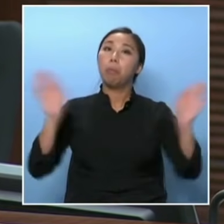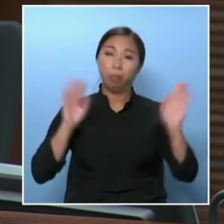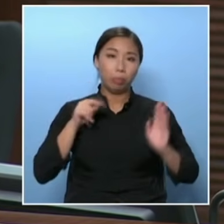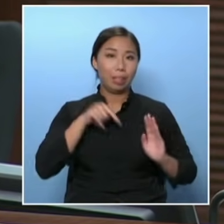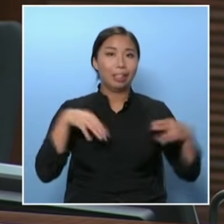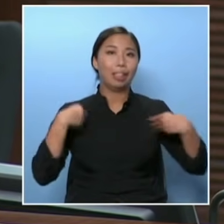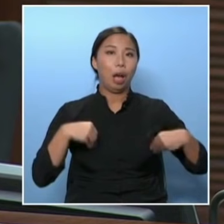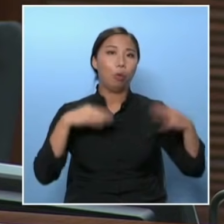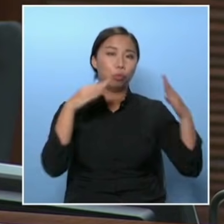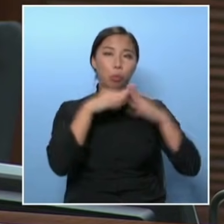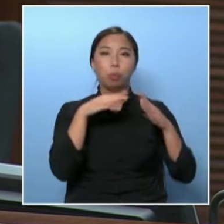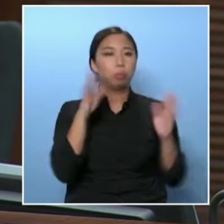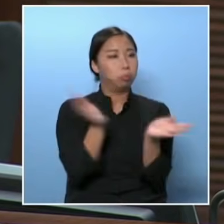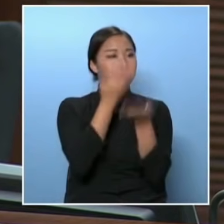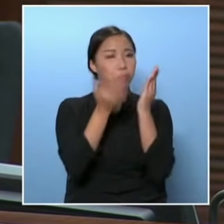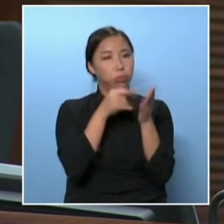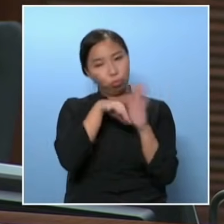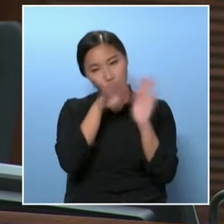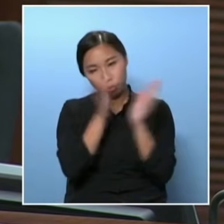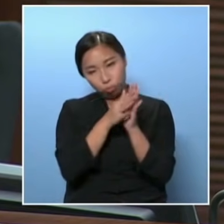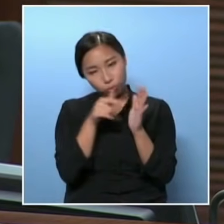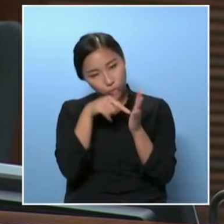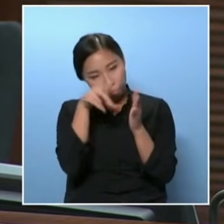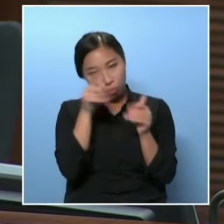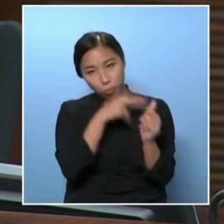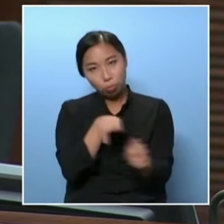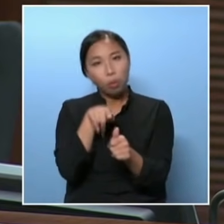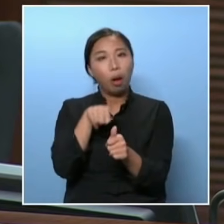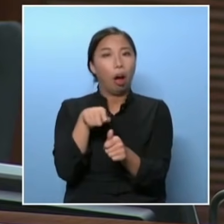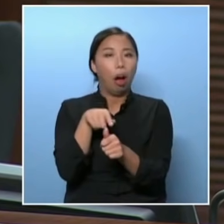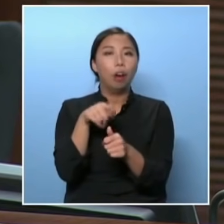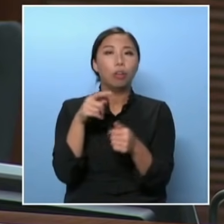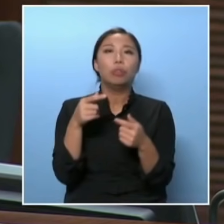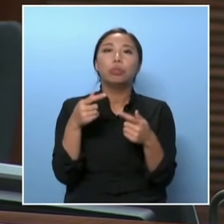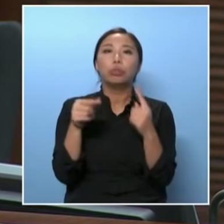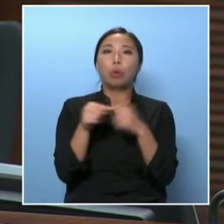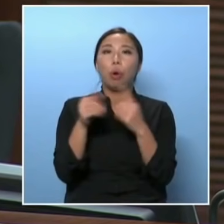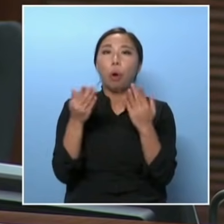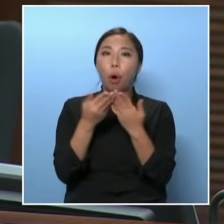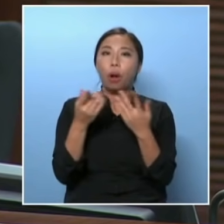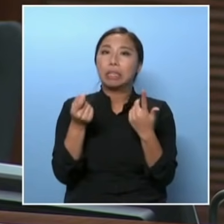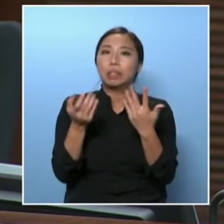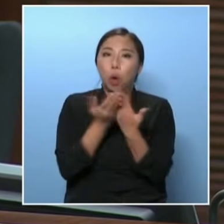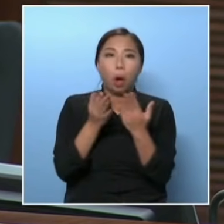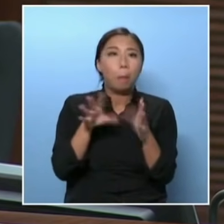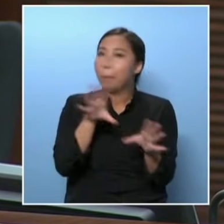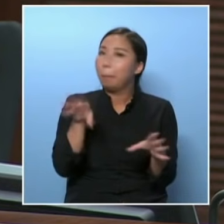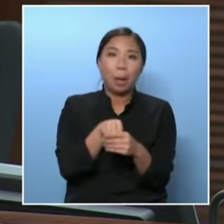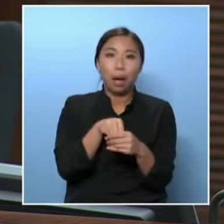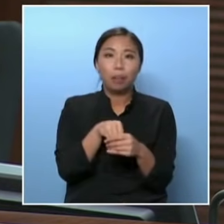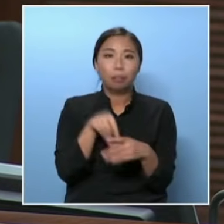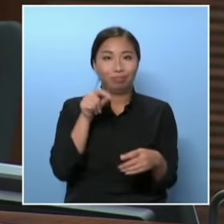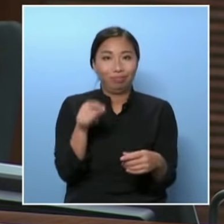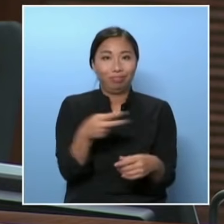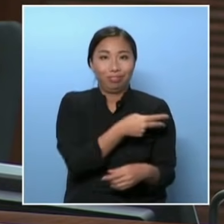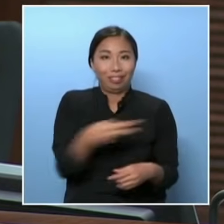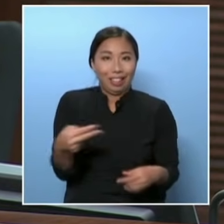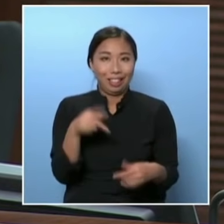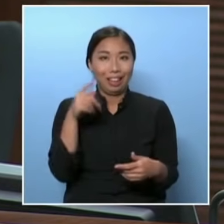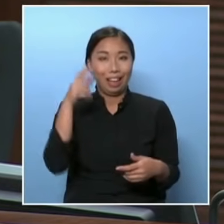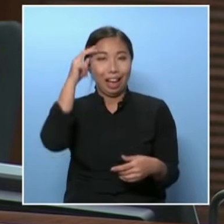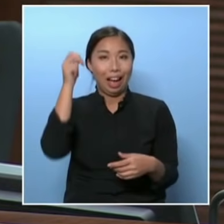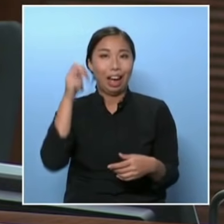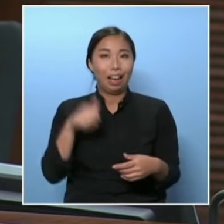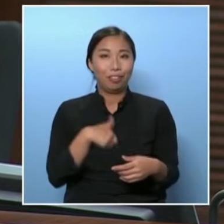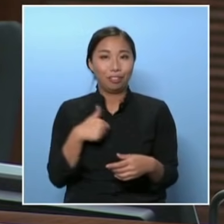呢個資料庫可以睇曬你手底下你可以管轄到嘅中學甚至小學，咁呢個係咪等同於黑教師